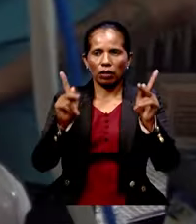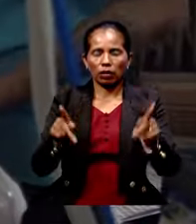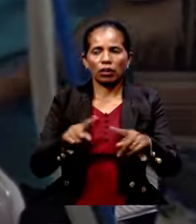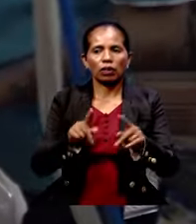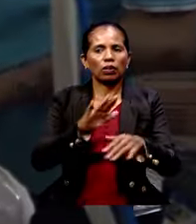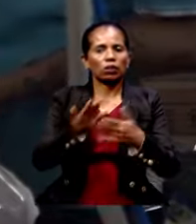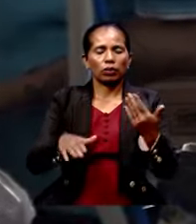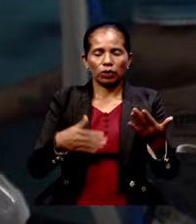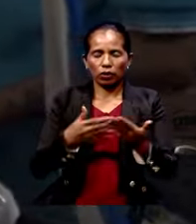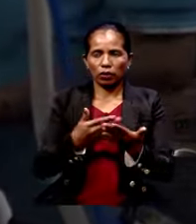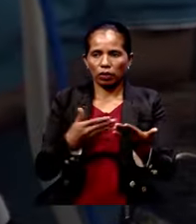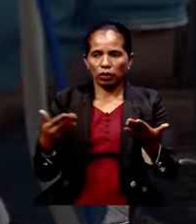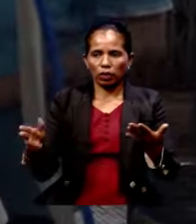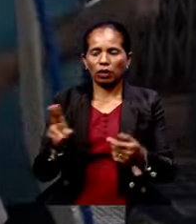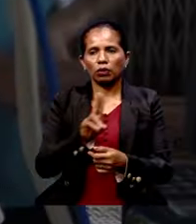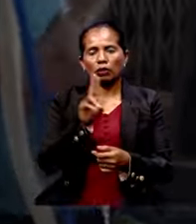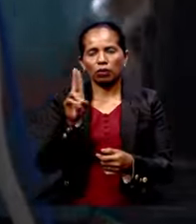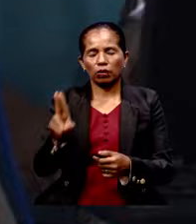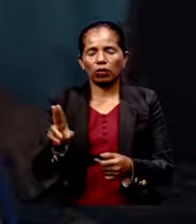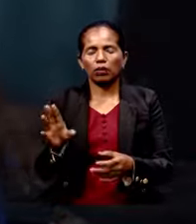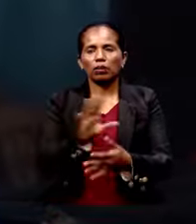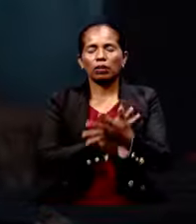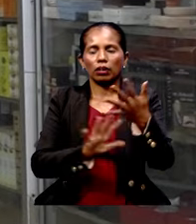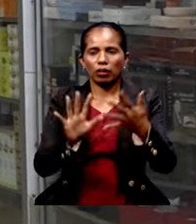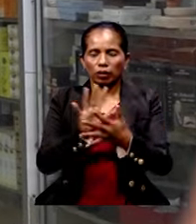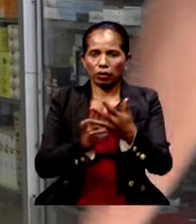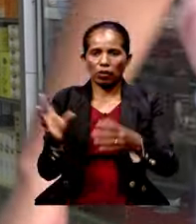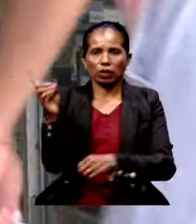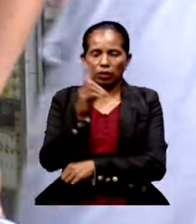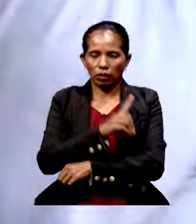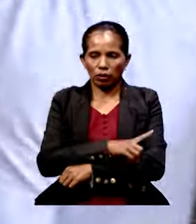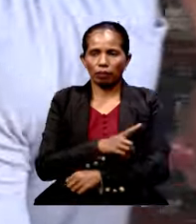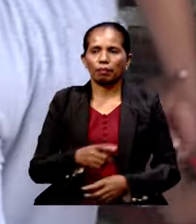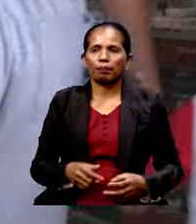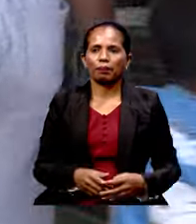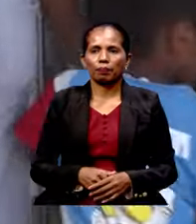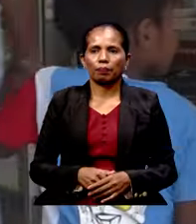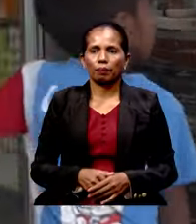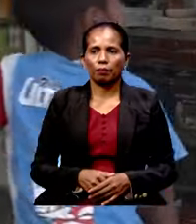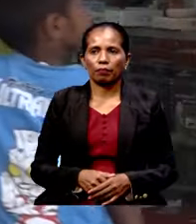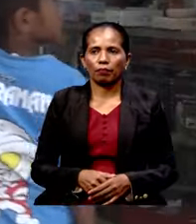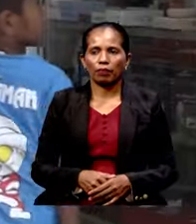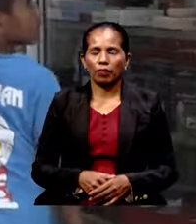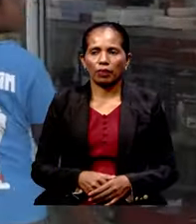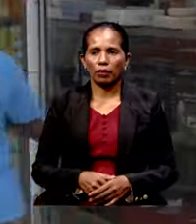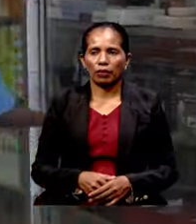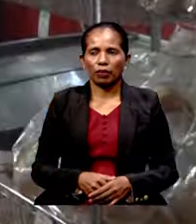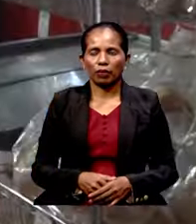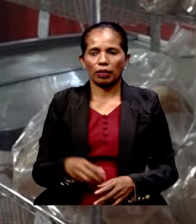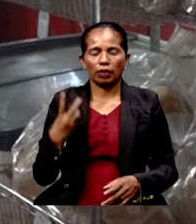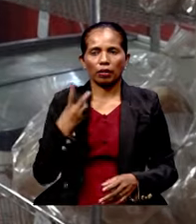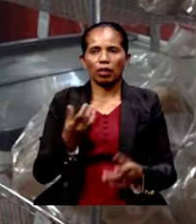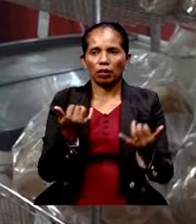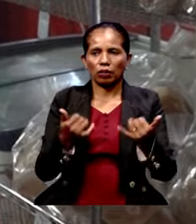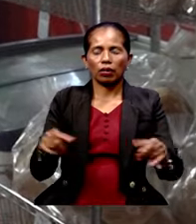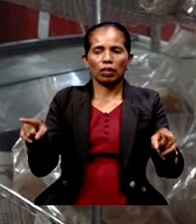mayoria sasan sirane atu uza hodi festeza loron bot Natal nian. Nya amne customer ne anti so agora